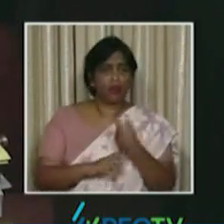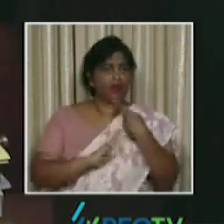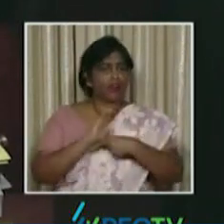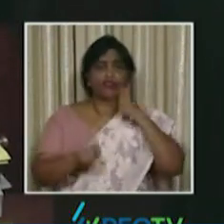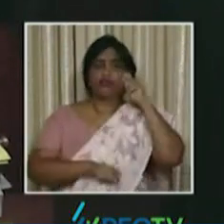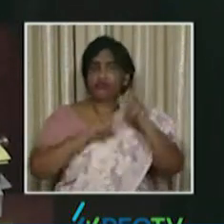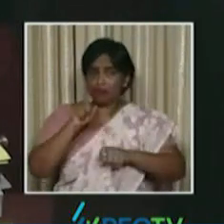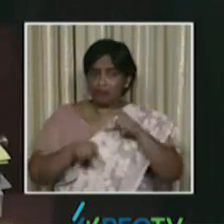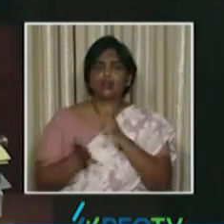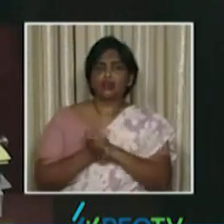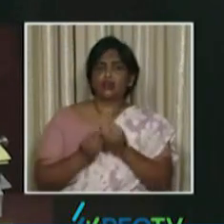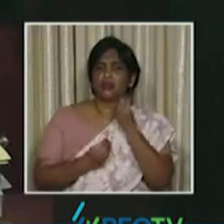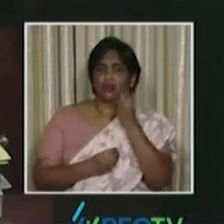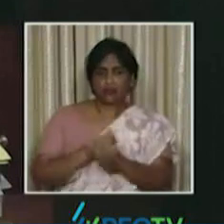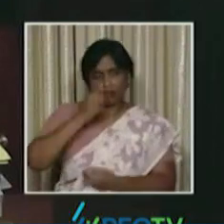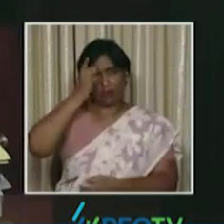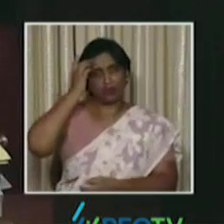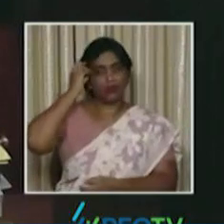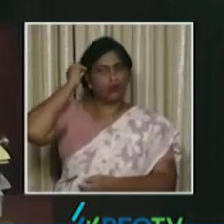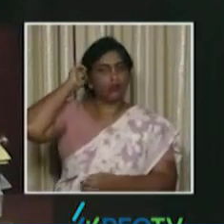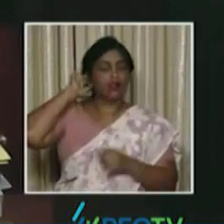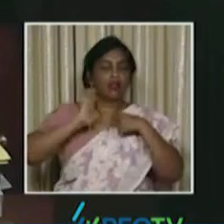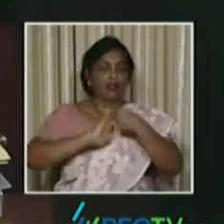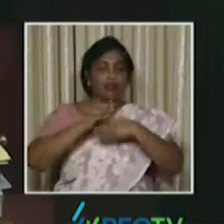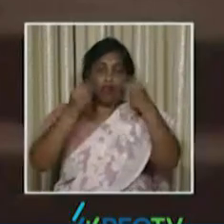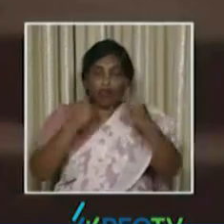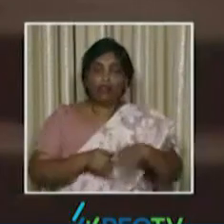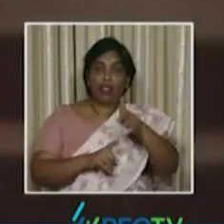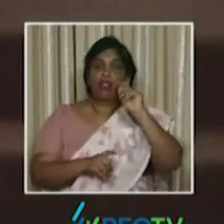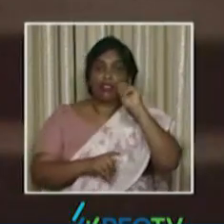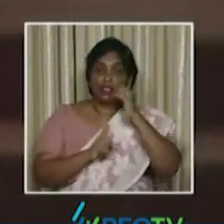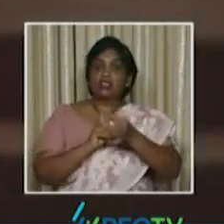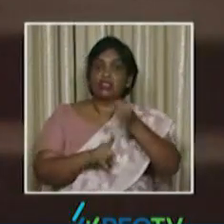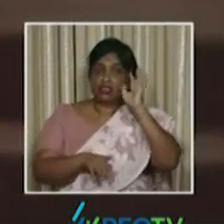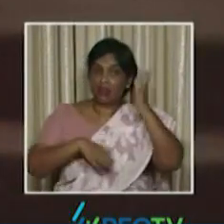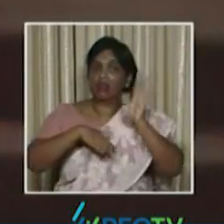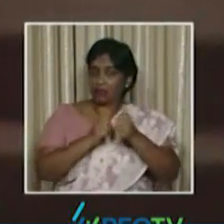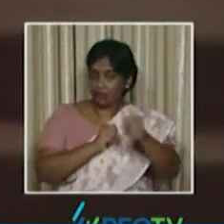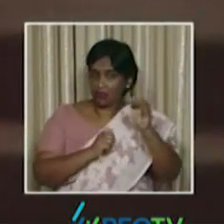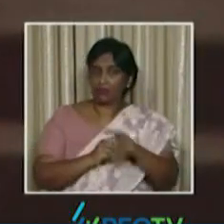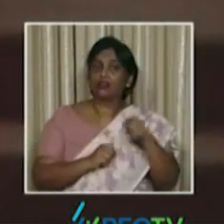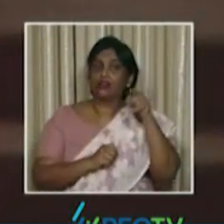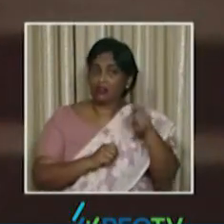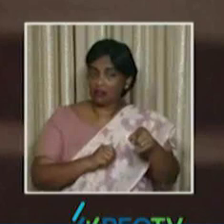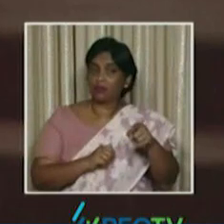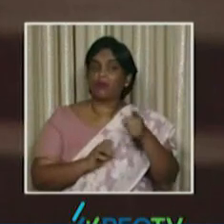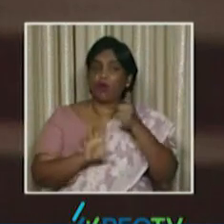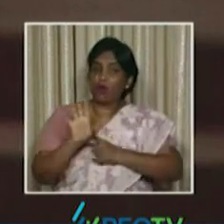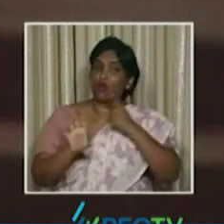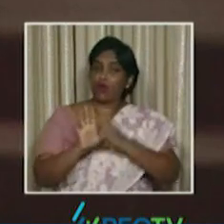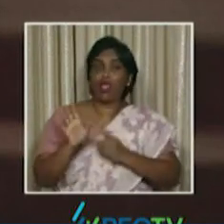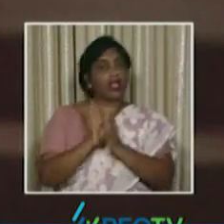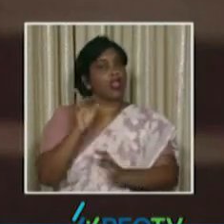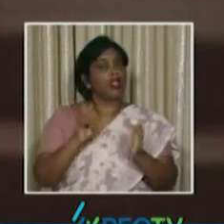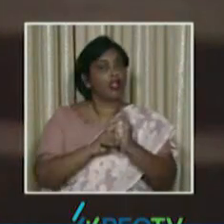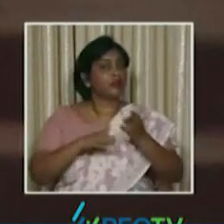jana ta wai kela badu kela. Rata bangkolot karna metuma ke piat me rata jana di peti ure kati ra kati itu kara. තුමා අවුරුදු ගාන